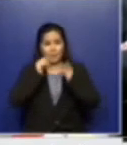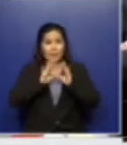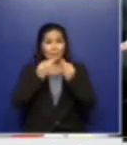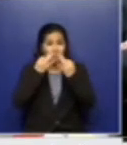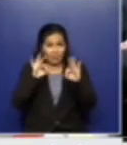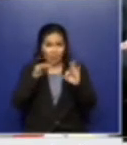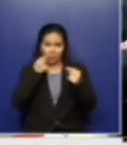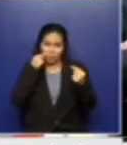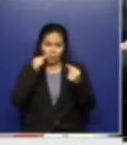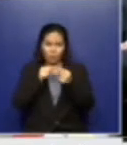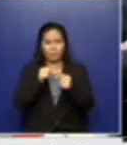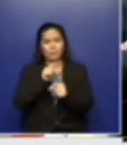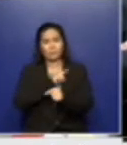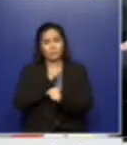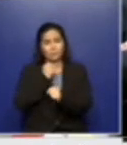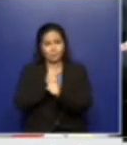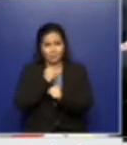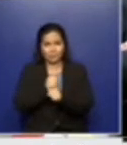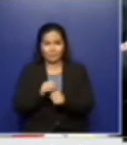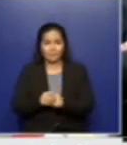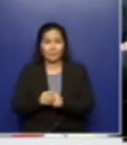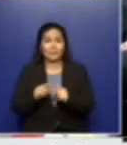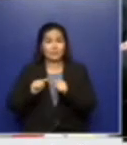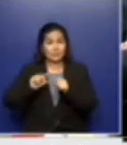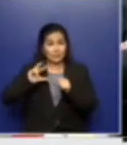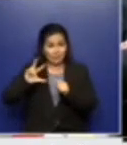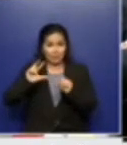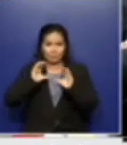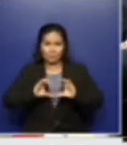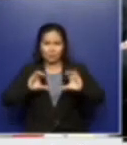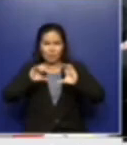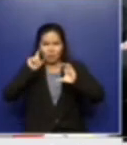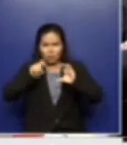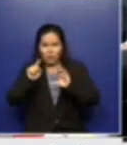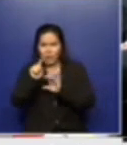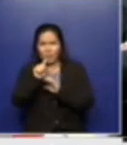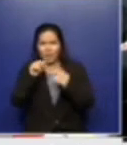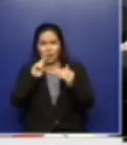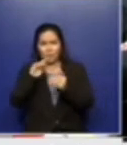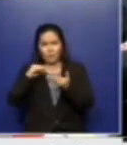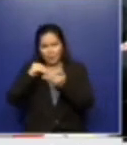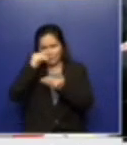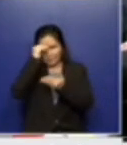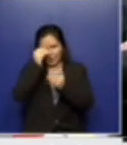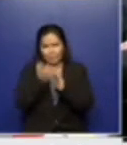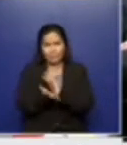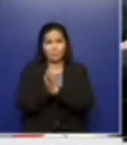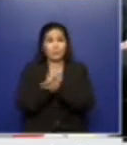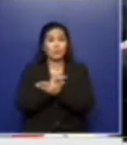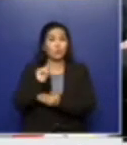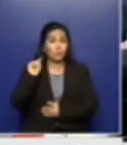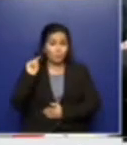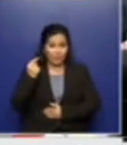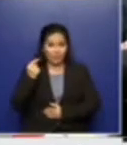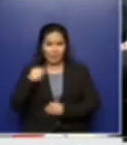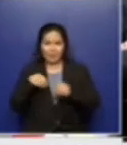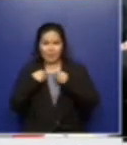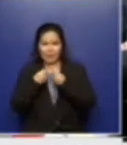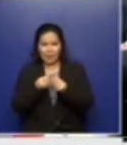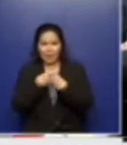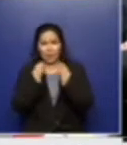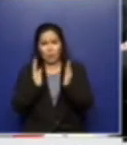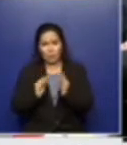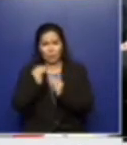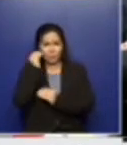จ3ค่ะรัฐบาลต้องปฏิรูประบบการศึกษาขนาดใหญ่เพื่อสร้างคุณภาพให้กับทรัพยากรมนุ